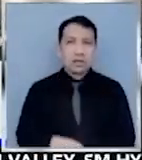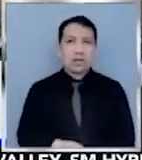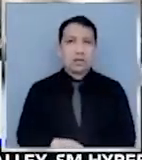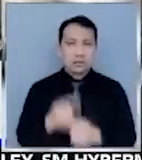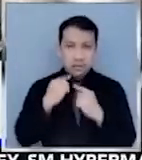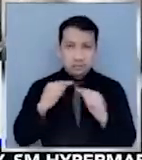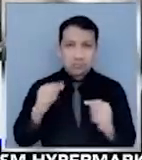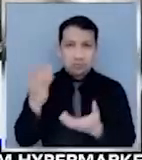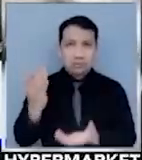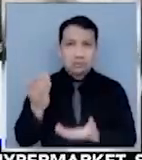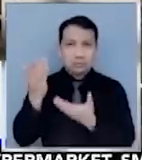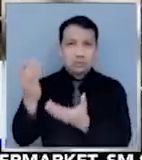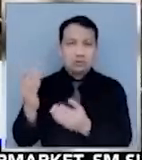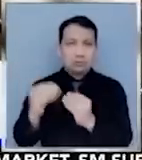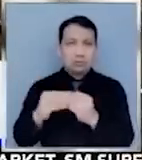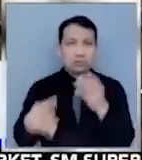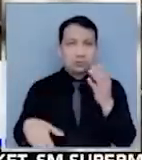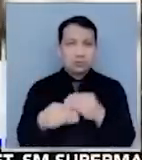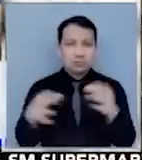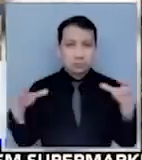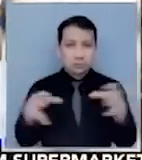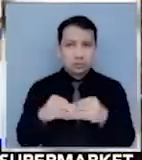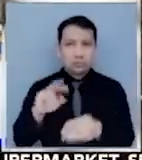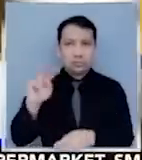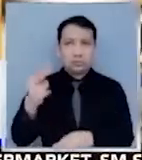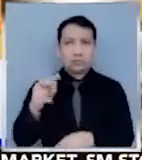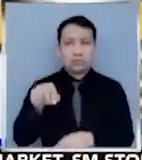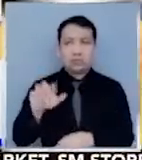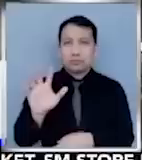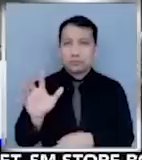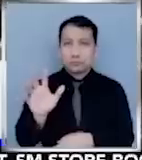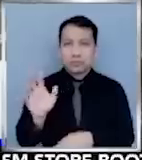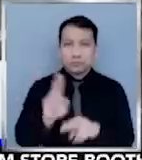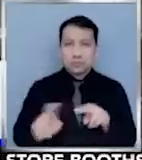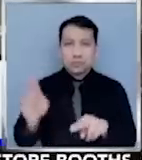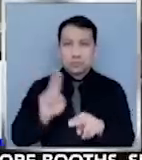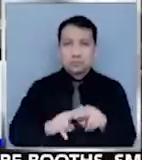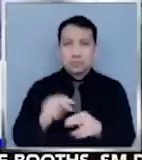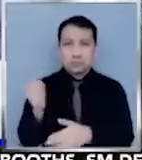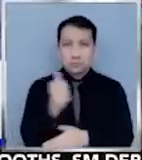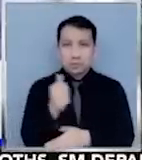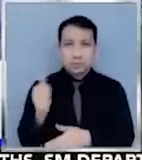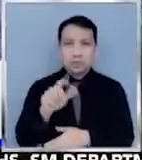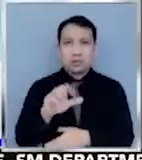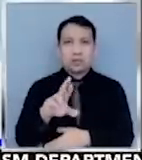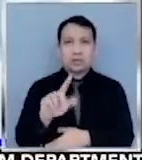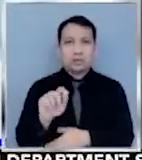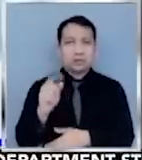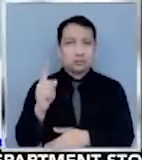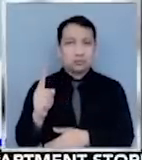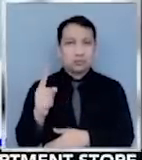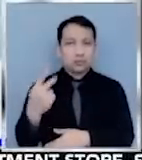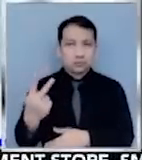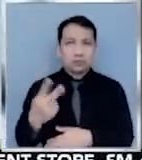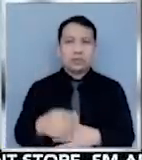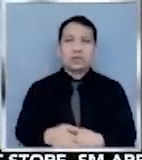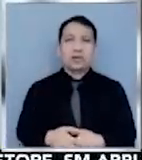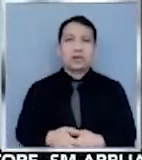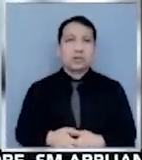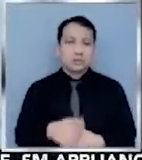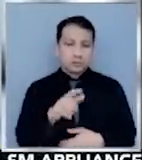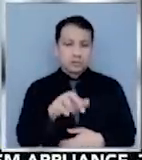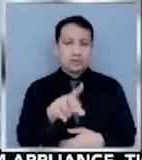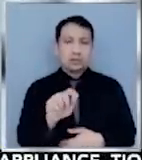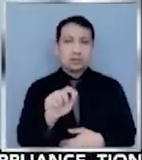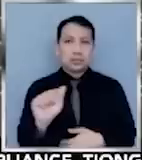petisyon para sa dagdag na kabuang 2 pesos and 50 centavos na pamasahe sa LRT Line 1 at Line 2. Ayon sa LRTA, kulang daw